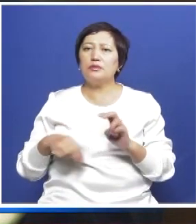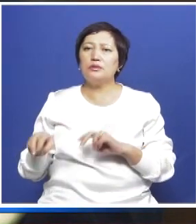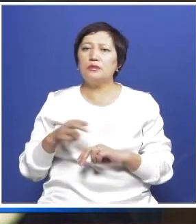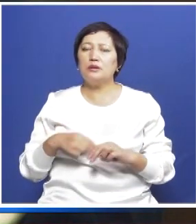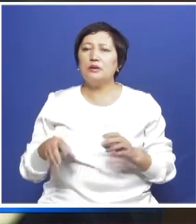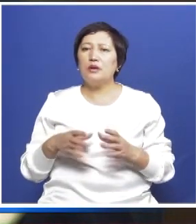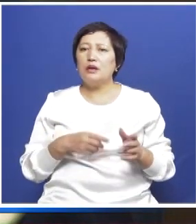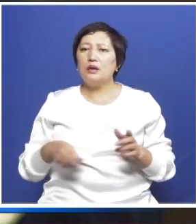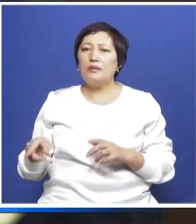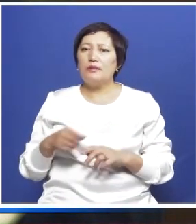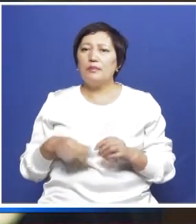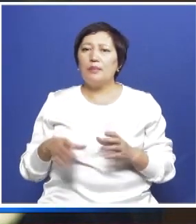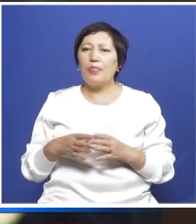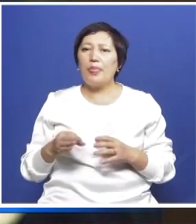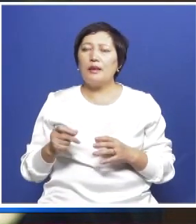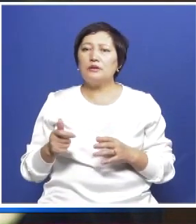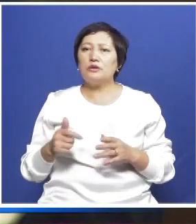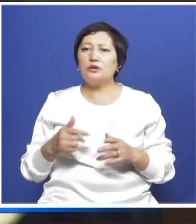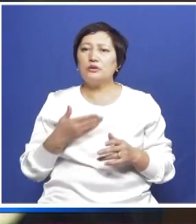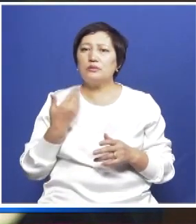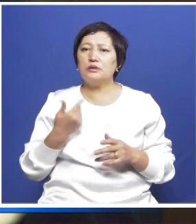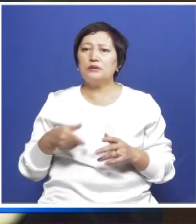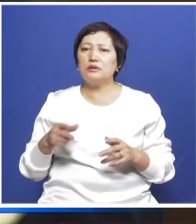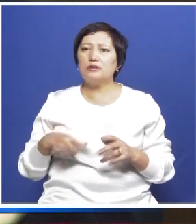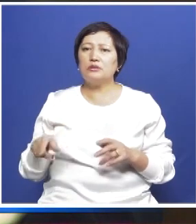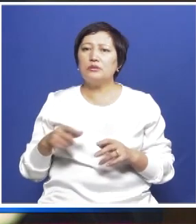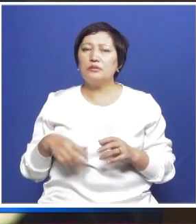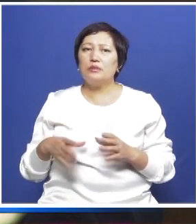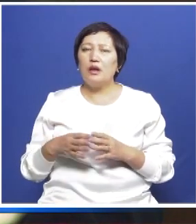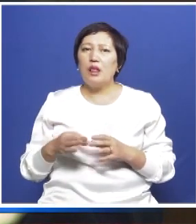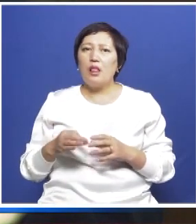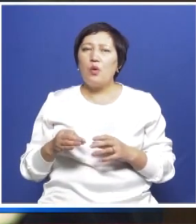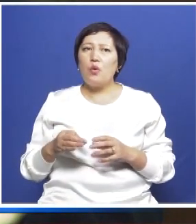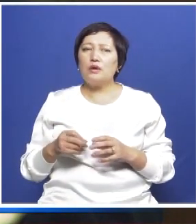әлі шешім табылған жоқ. Осы